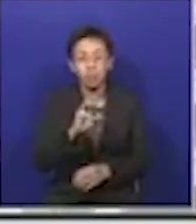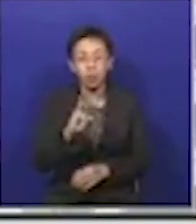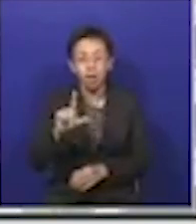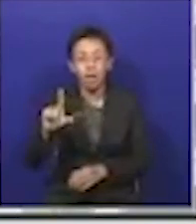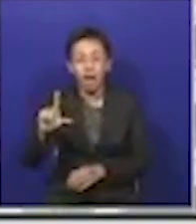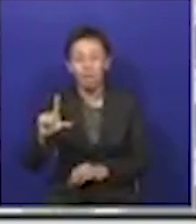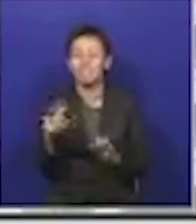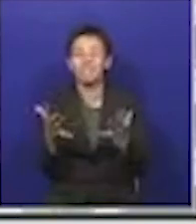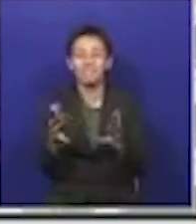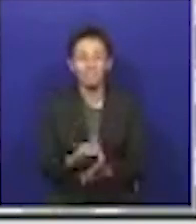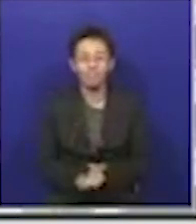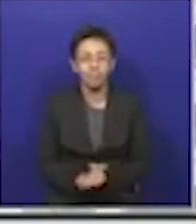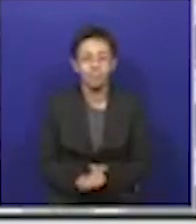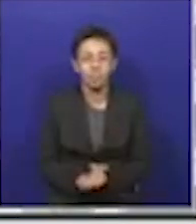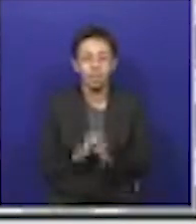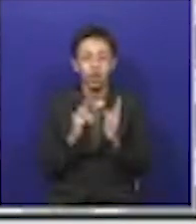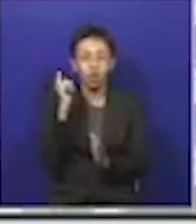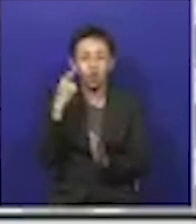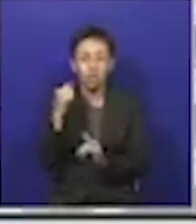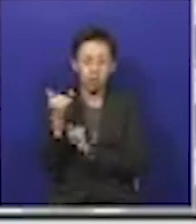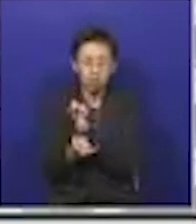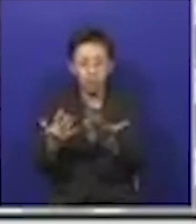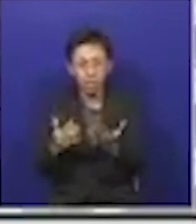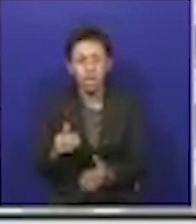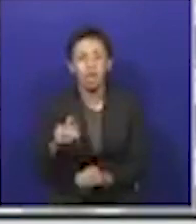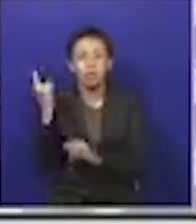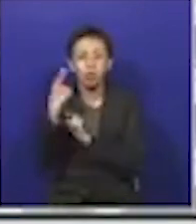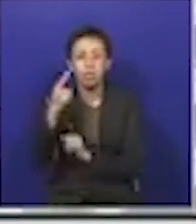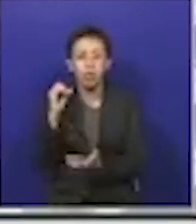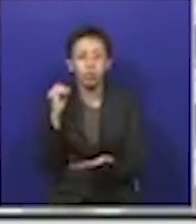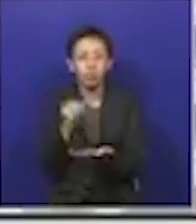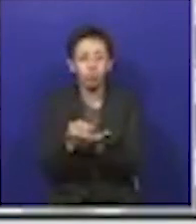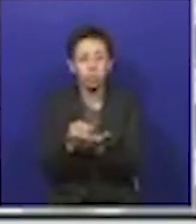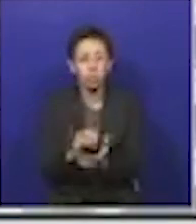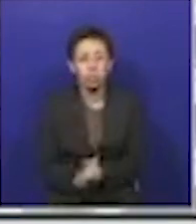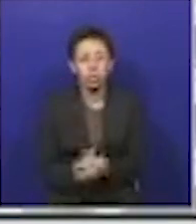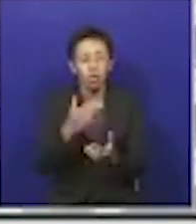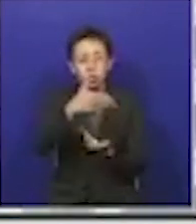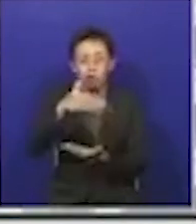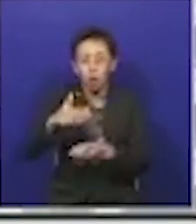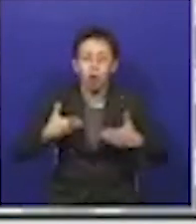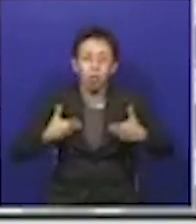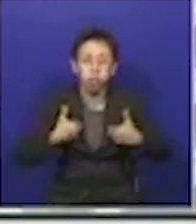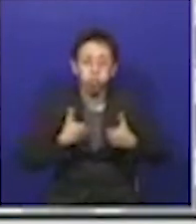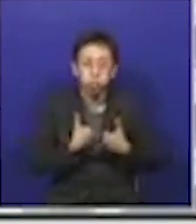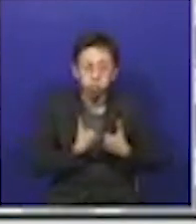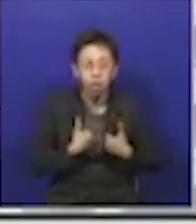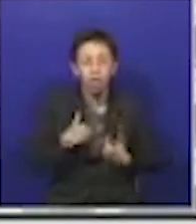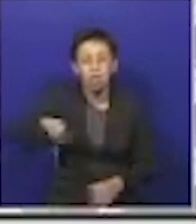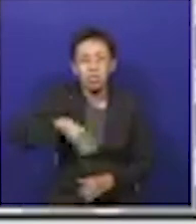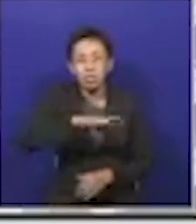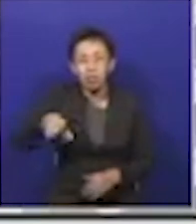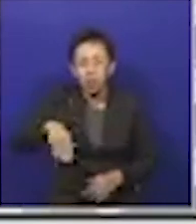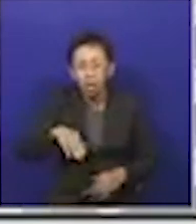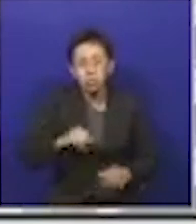ไม่ถึงนะฮะวันนี้นักท่องเที่ยวเราเท่ากับ0นะฮะส่งออกก็เหนื่อยฮะทุกคนต้องป